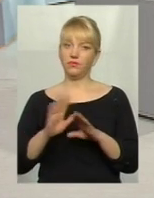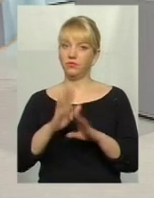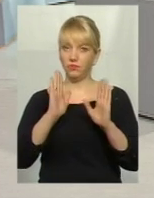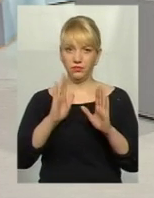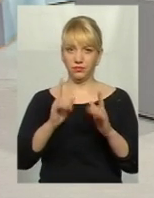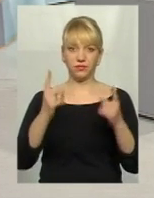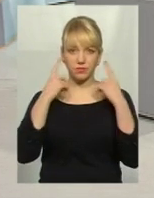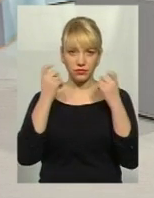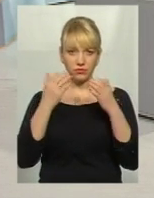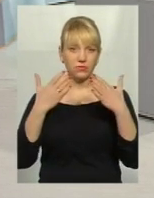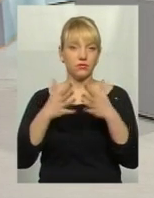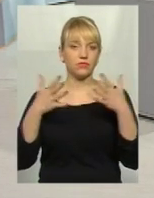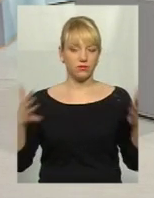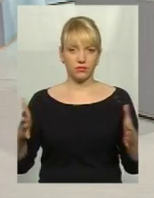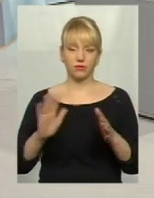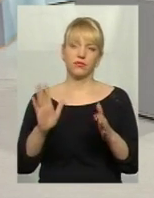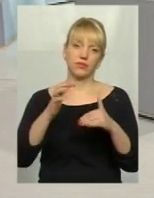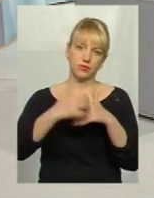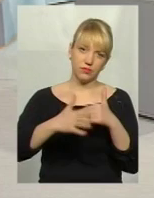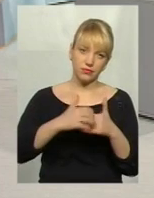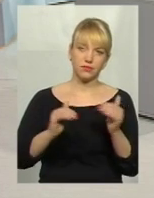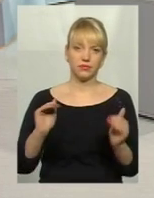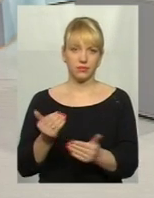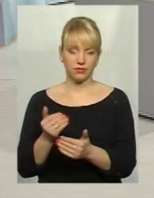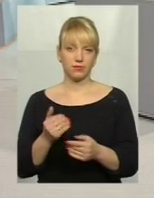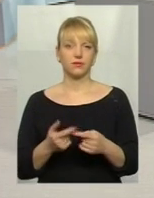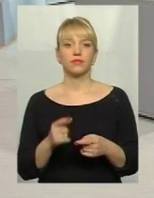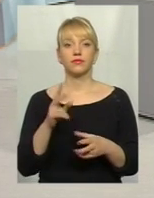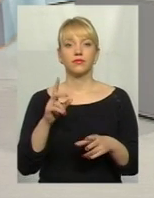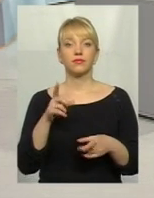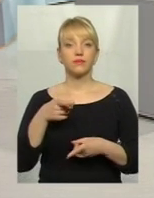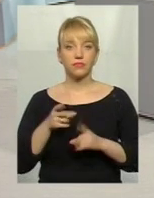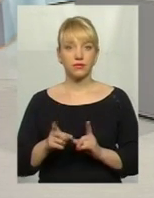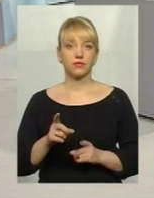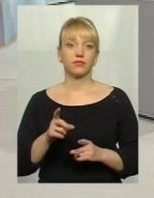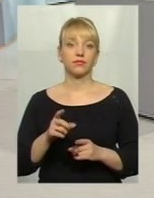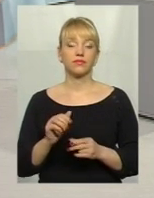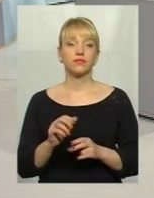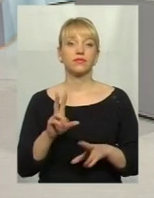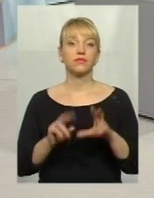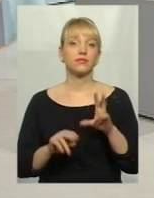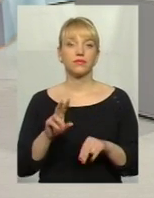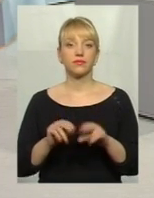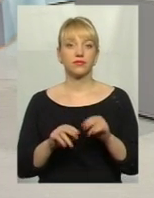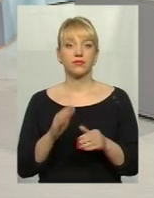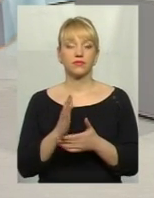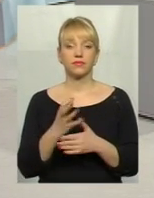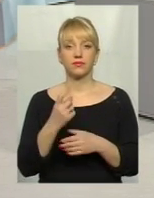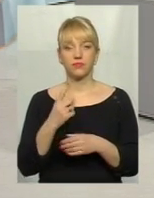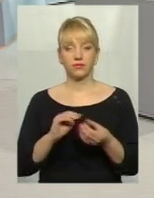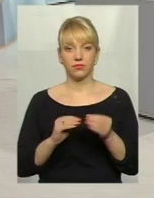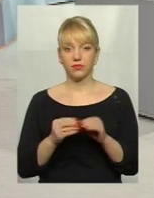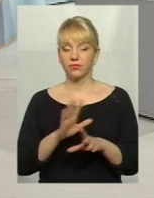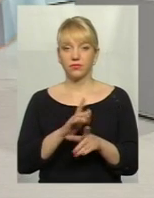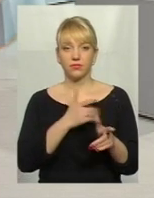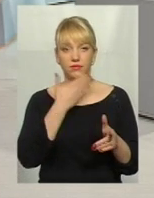маленьким, середнім, різним за рівнем. Насправді вважаю, що ще однією є проблемою – це неготовність брати